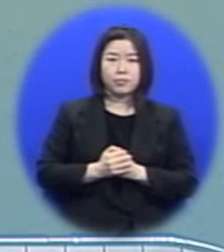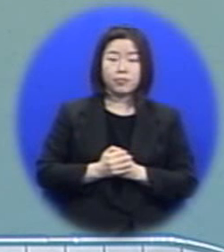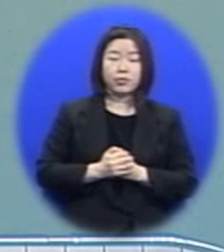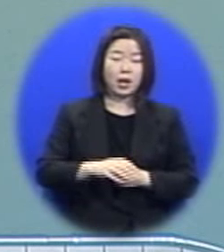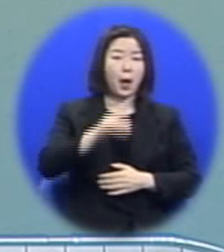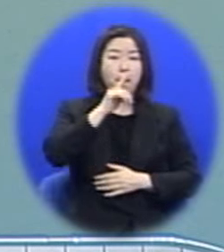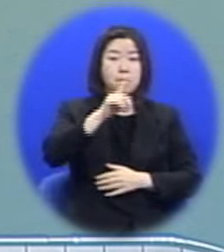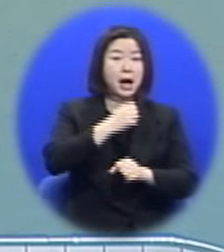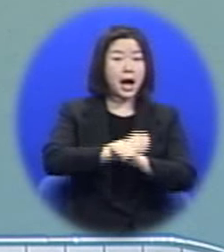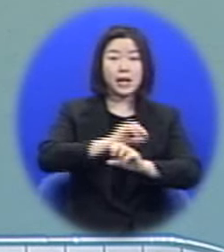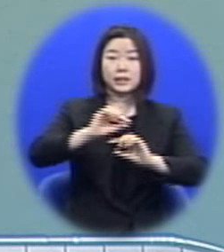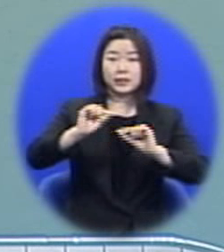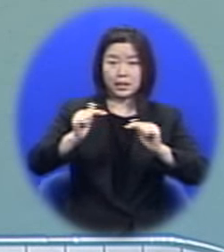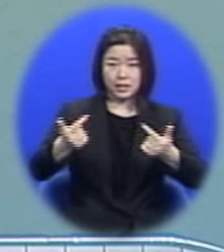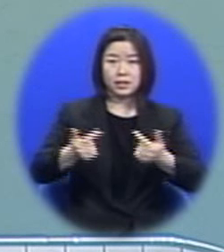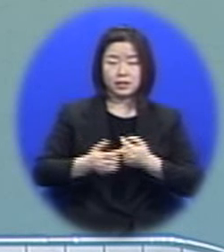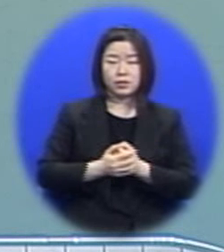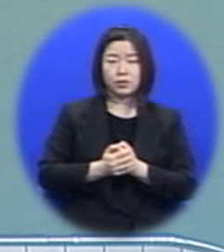말하지 않으셔서